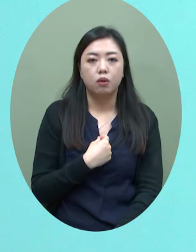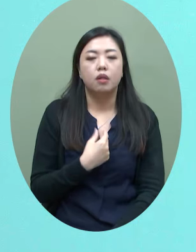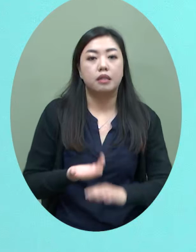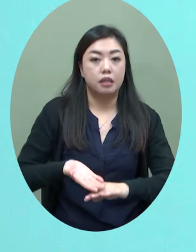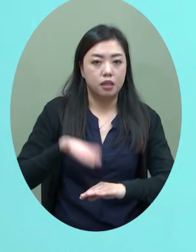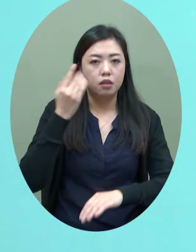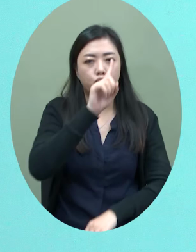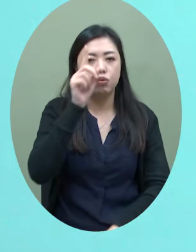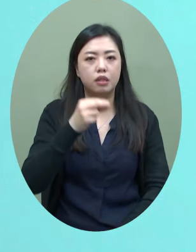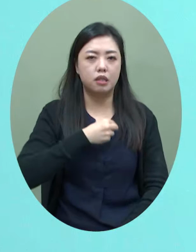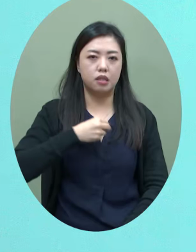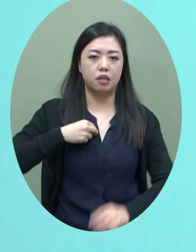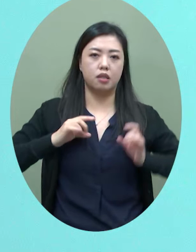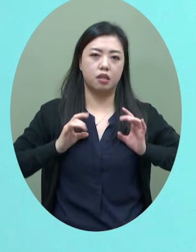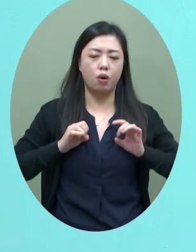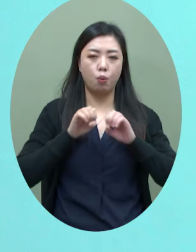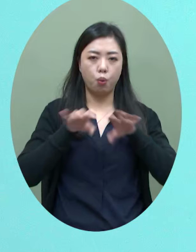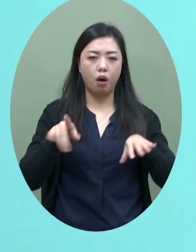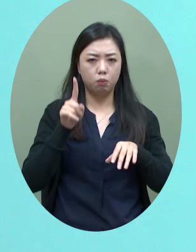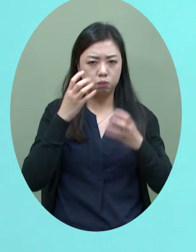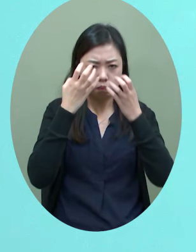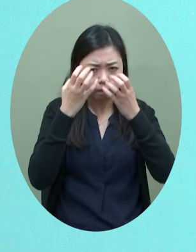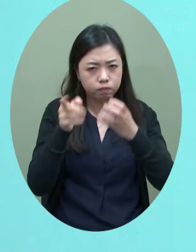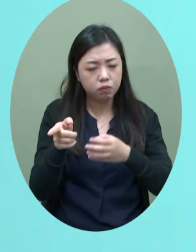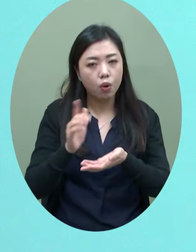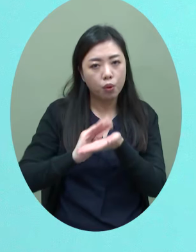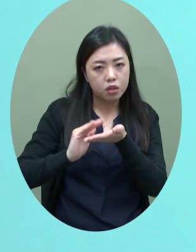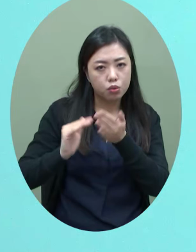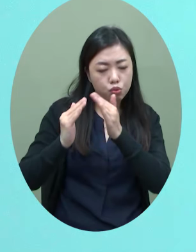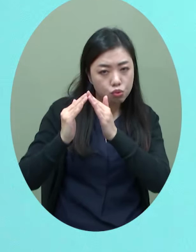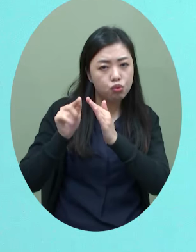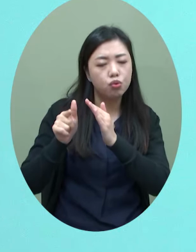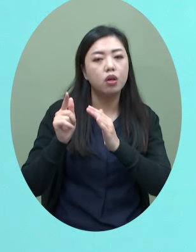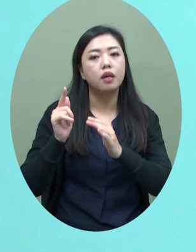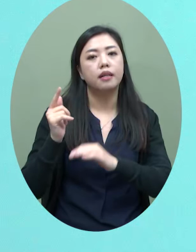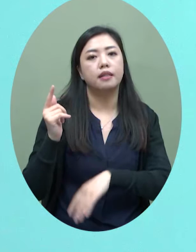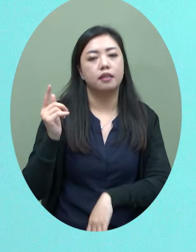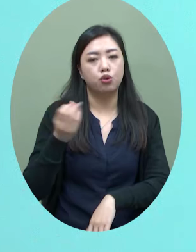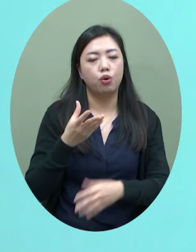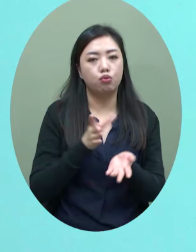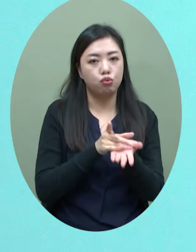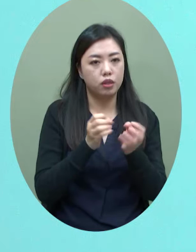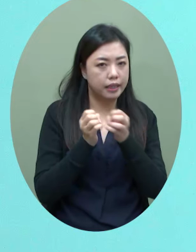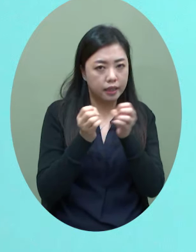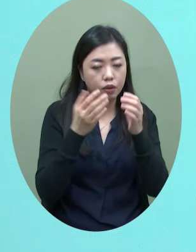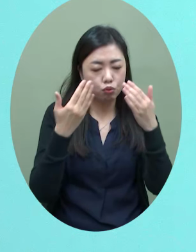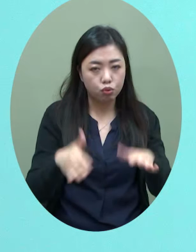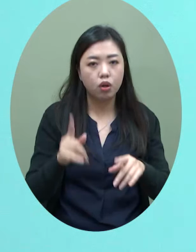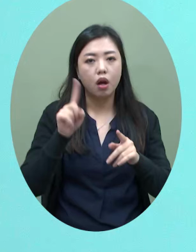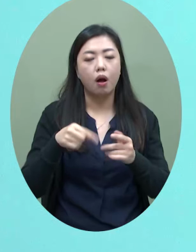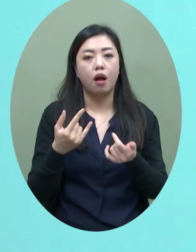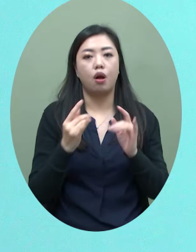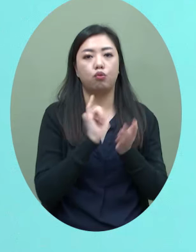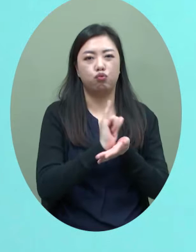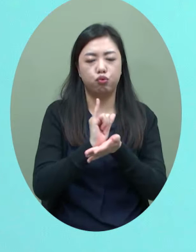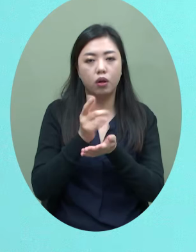少醫生、私家醫生表示關注，咁衛生署昨日咧亦都係經過同專家商討之後咧，發布咗啲臨